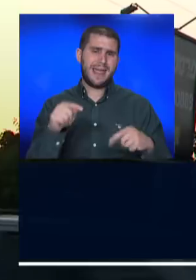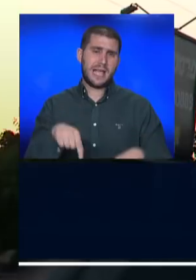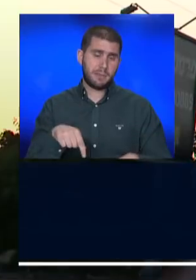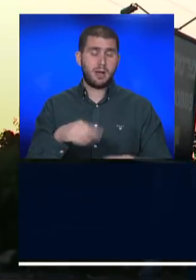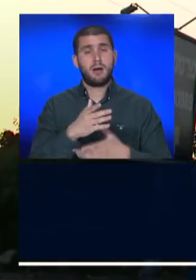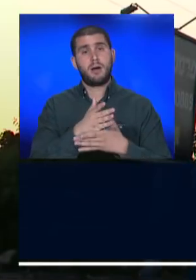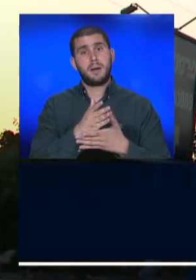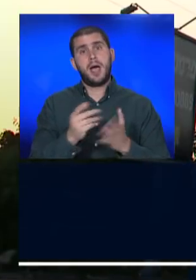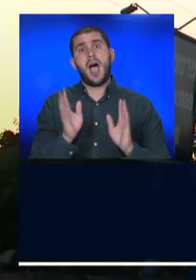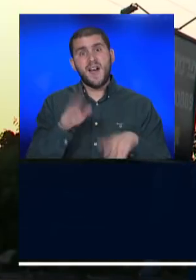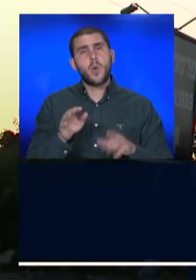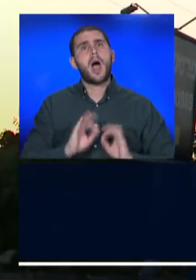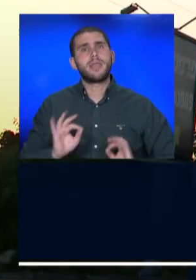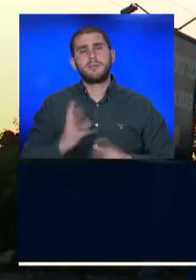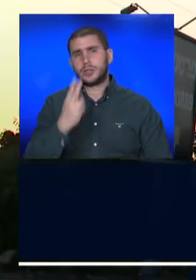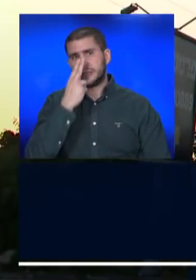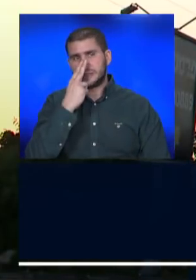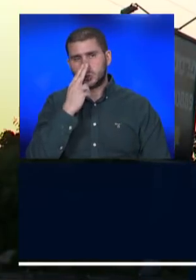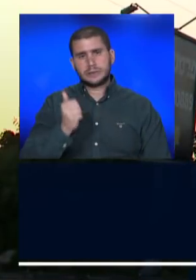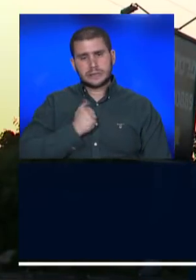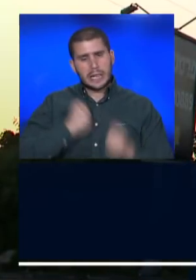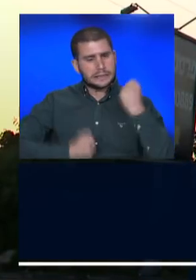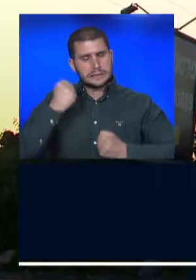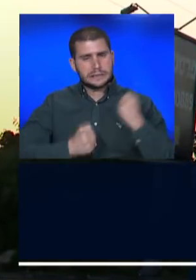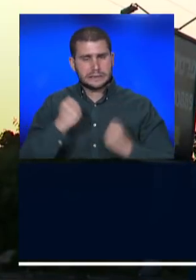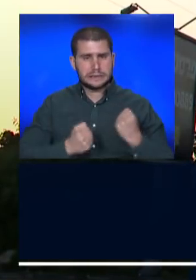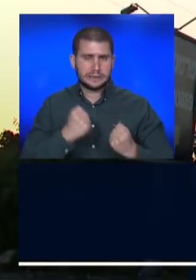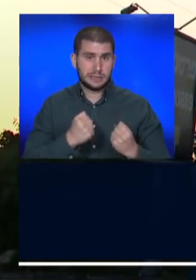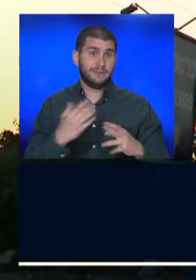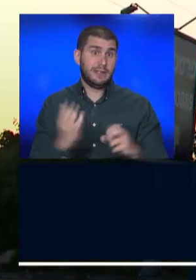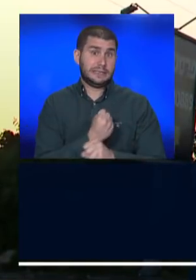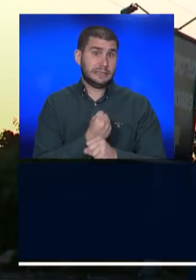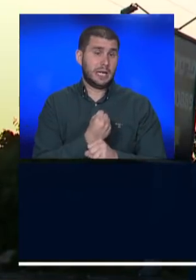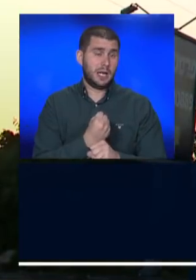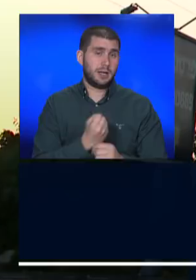מה שצהל עשה ועשה בהצלחה מבחינת.